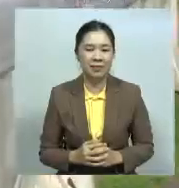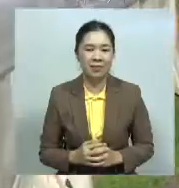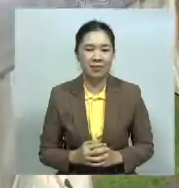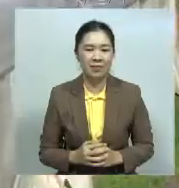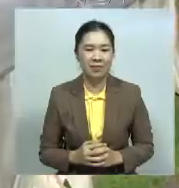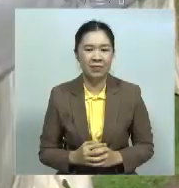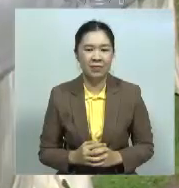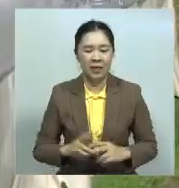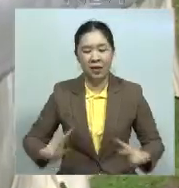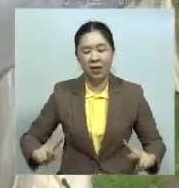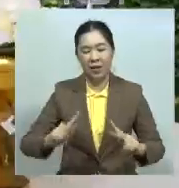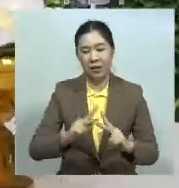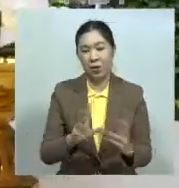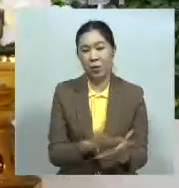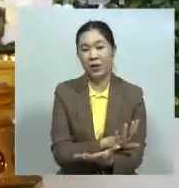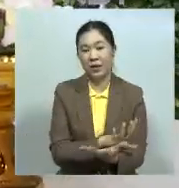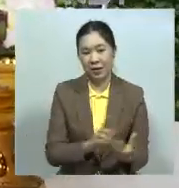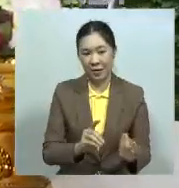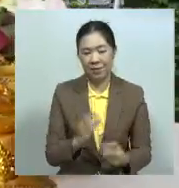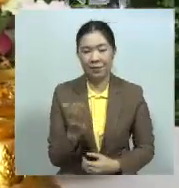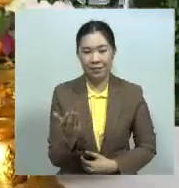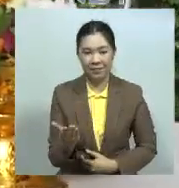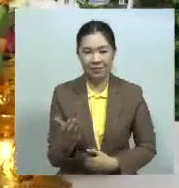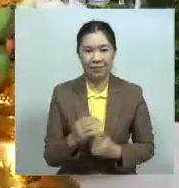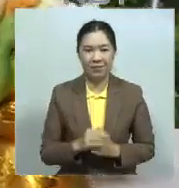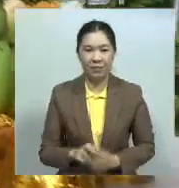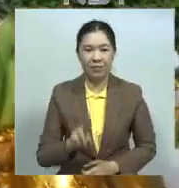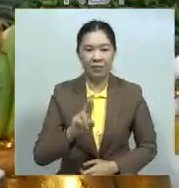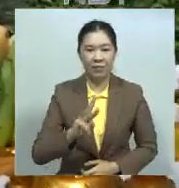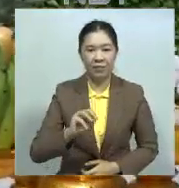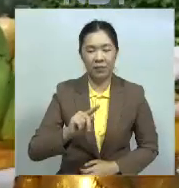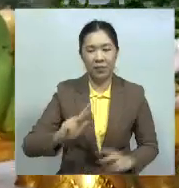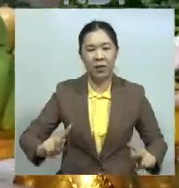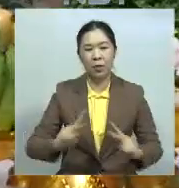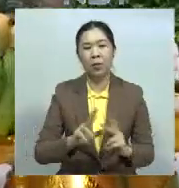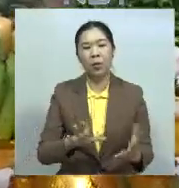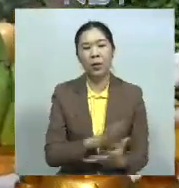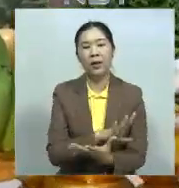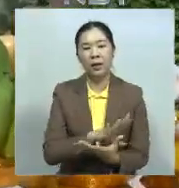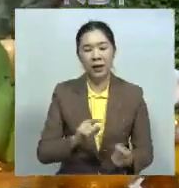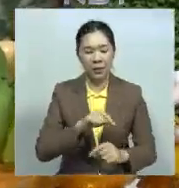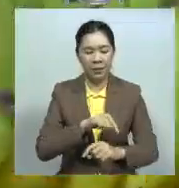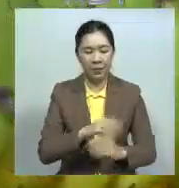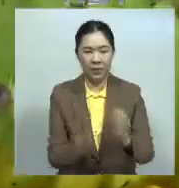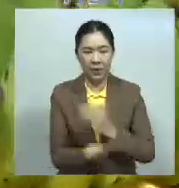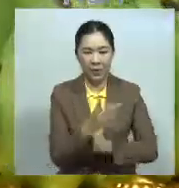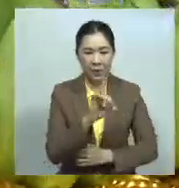ไปที่กระทรวงวัฒนธรรมค่ะนายอิทธิพลคุณปลื้มรัฐมนตรีว่าการกระทรวงวัฒนธรรมถือเลิกเวลา